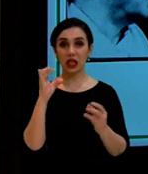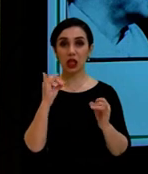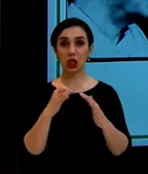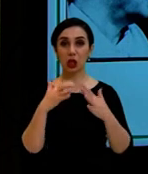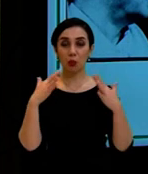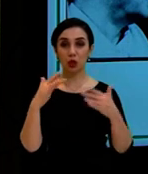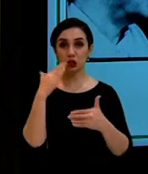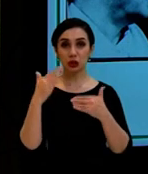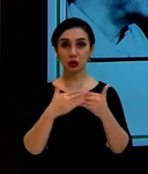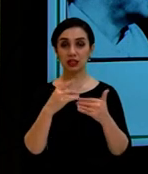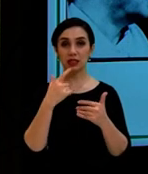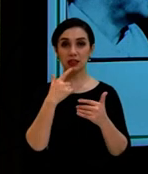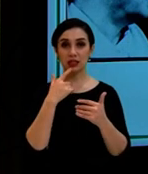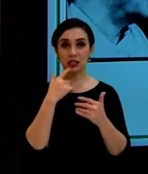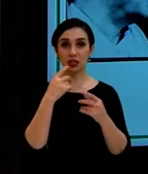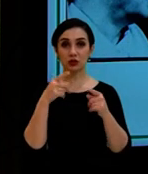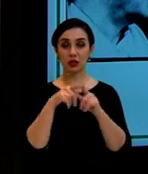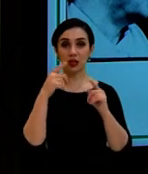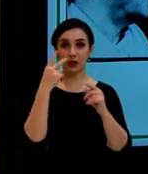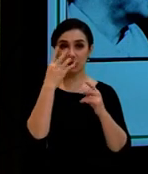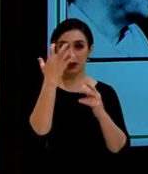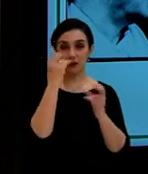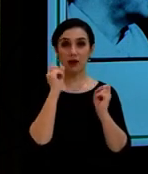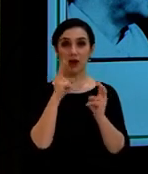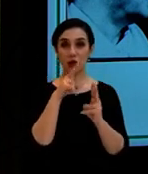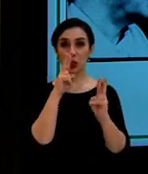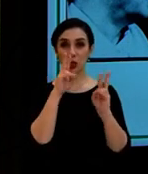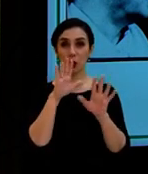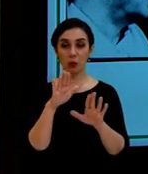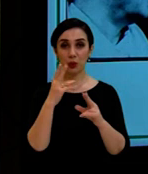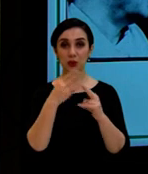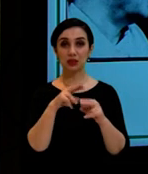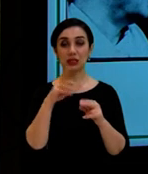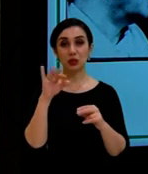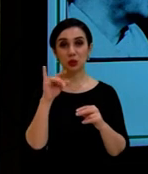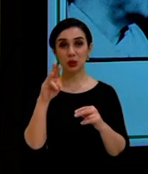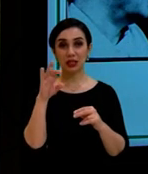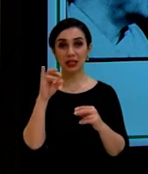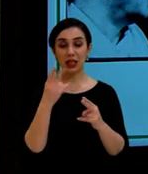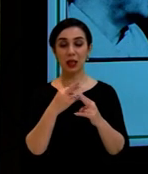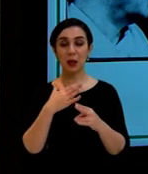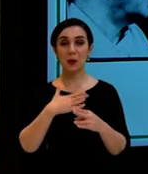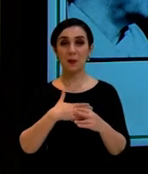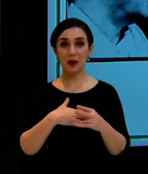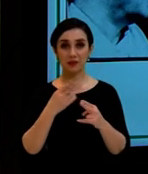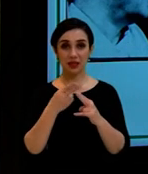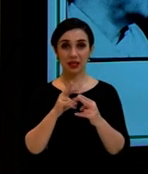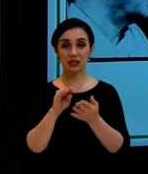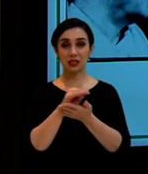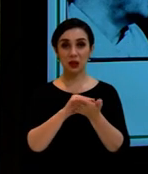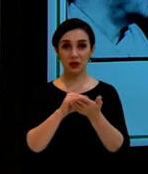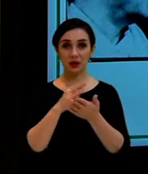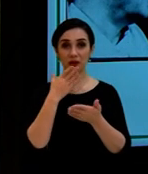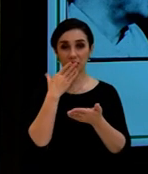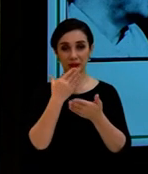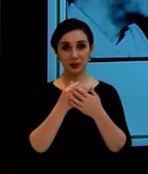сблизит челюсть и посмотрите на картину как он показывает это и журден это потом с удовольствием повторяет еще показывать